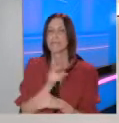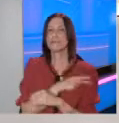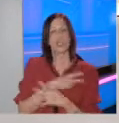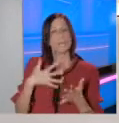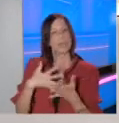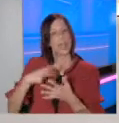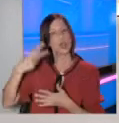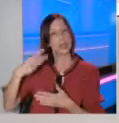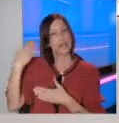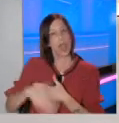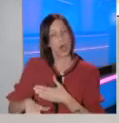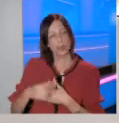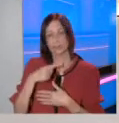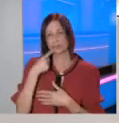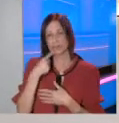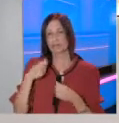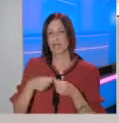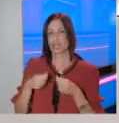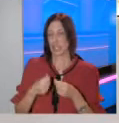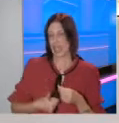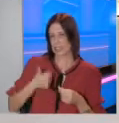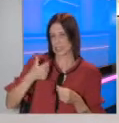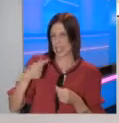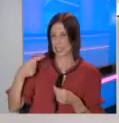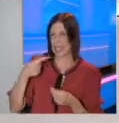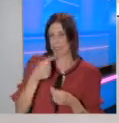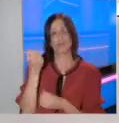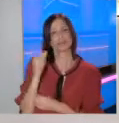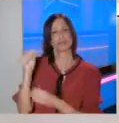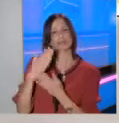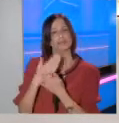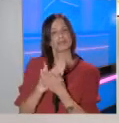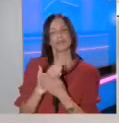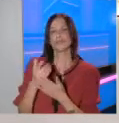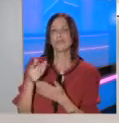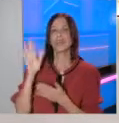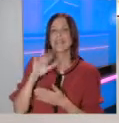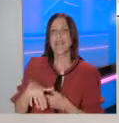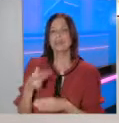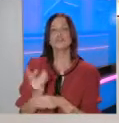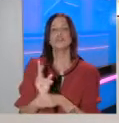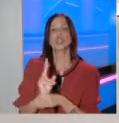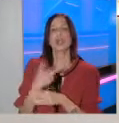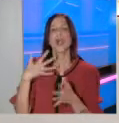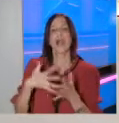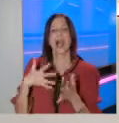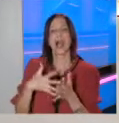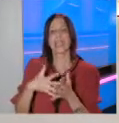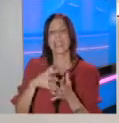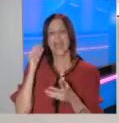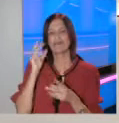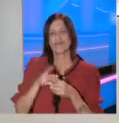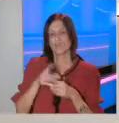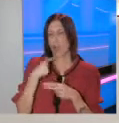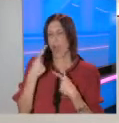בדקה ביומיים האחרונים את הטענות לגבי השרה גילה גמליאל על כך שהפרה את ההנחיות, ולא רק זה, אלא גם שקרה בחקירה אפידמיולוגית